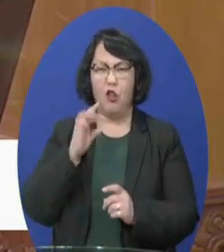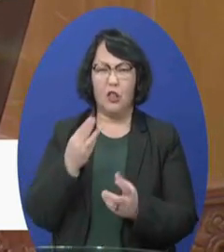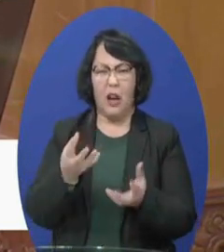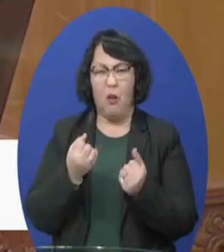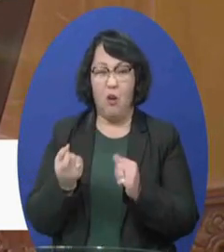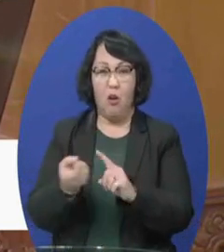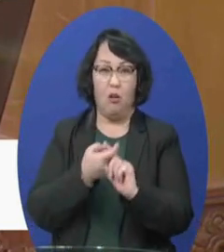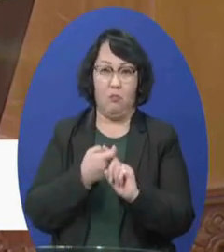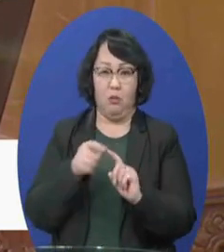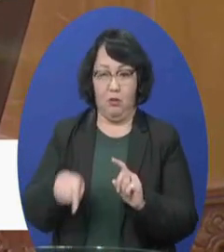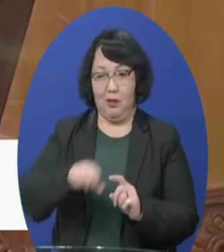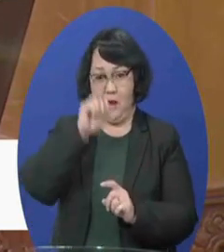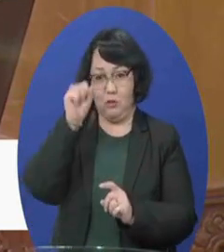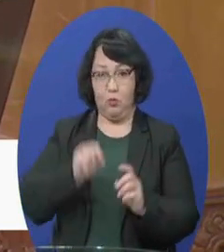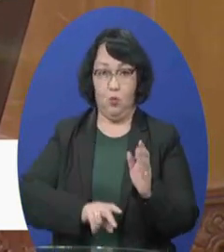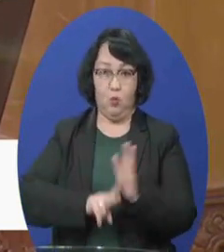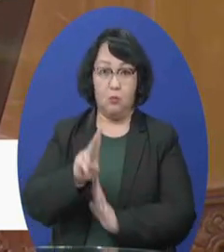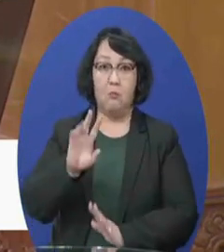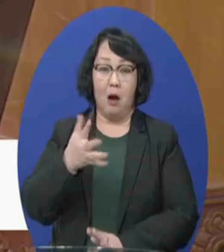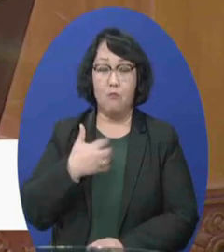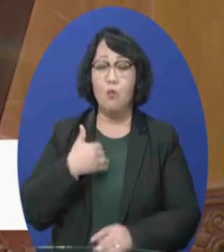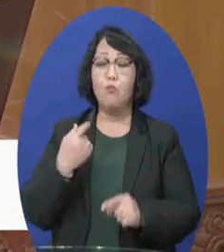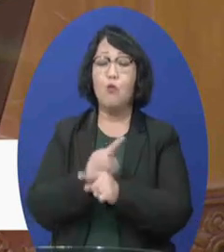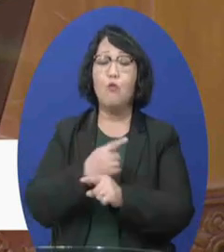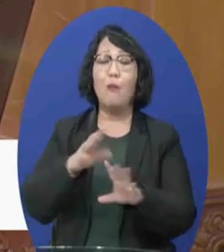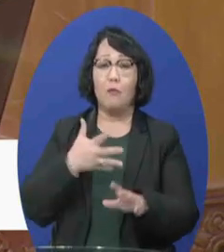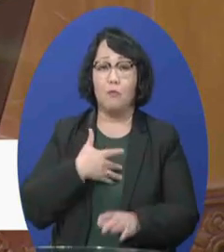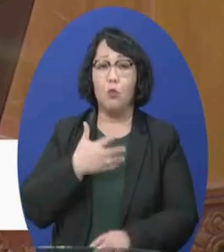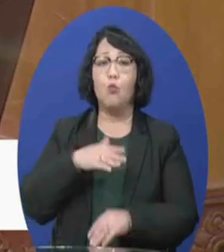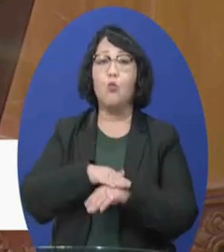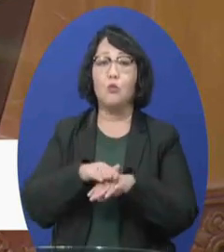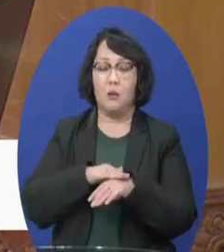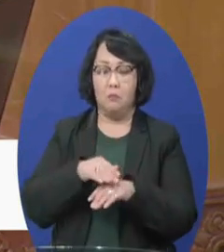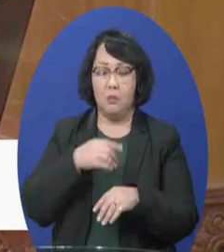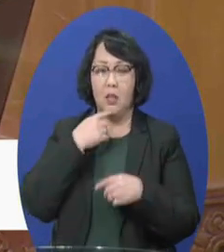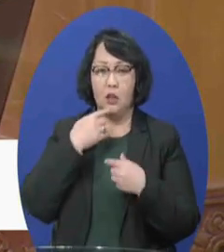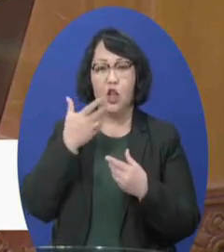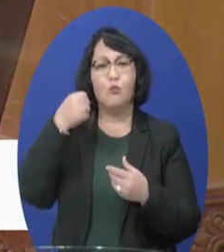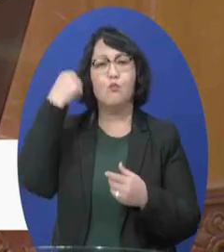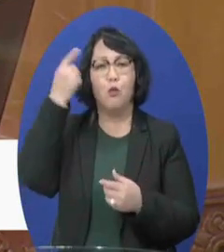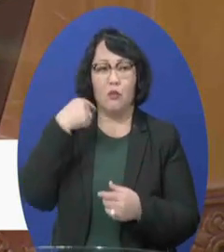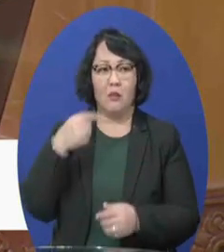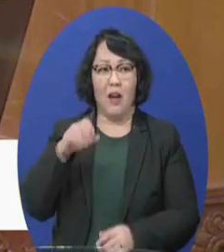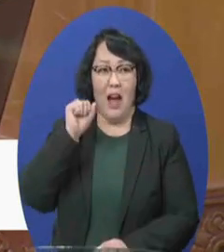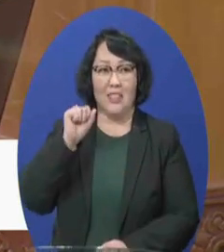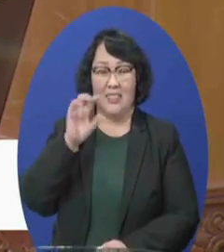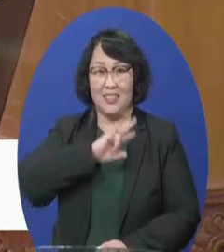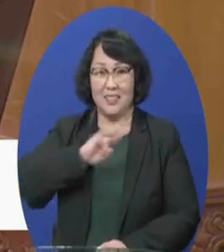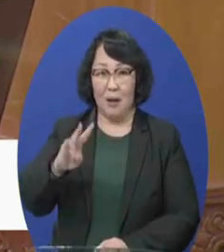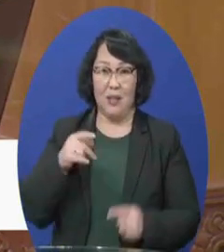гинул гэж харж байна. Яг хөө миний буруу гэж магадгүй уучлаа. А манай арчсан намын тэмцэл бол ил байдаг л да.